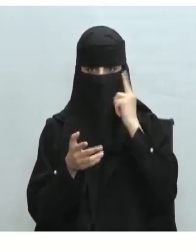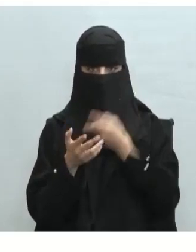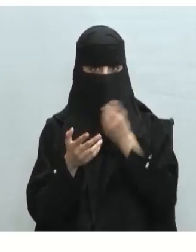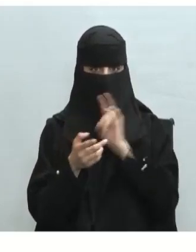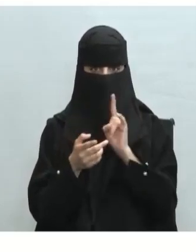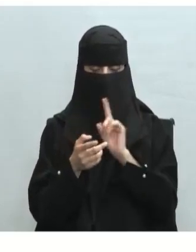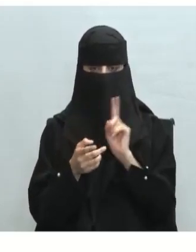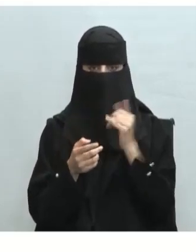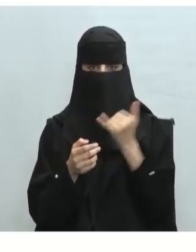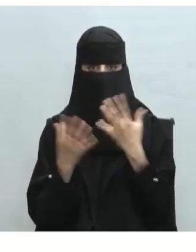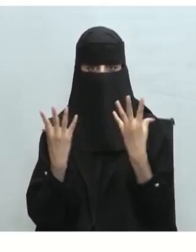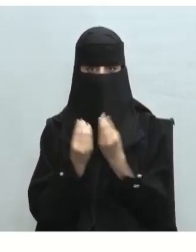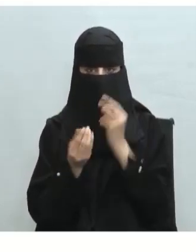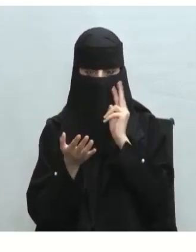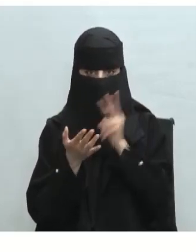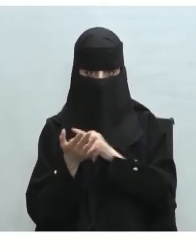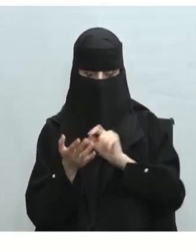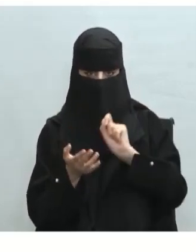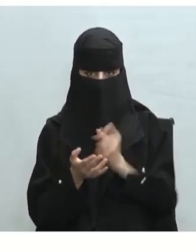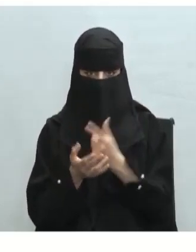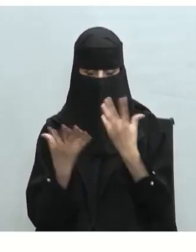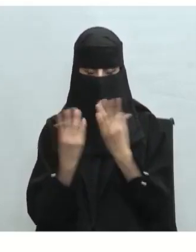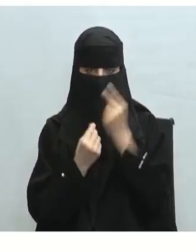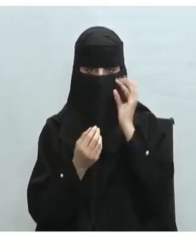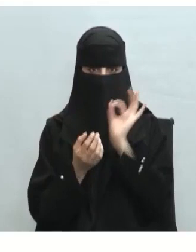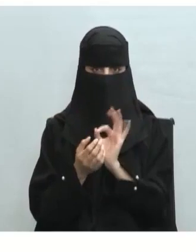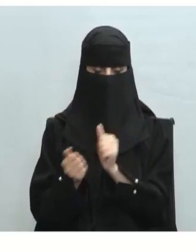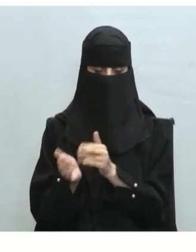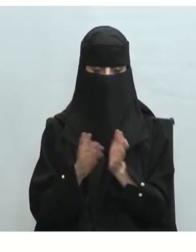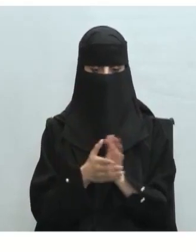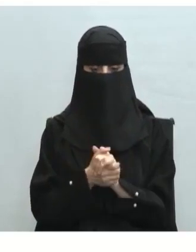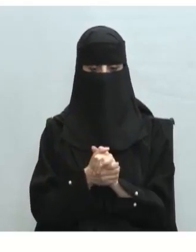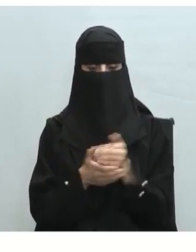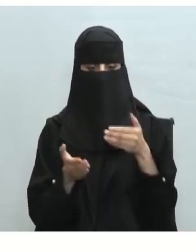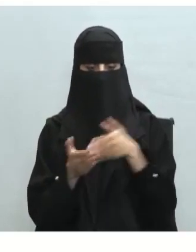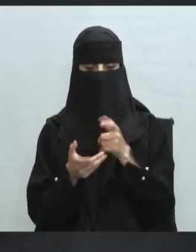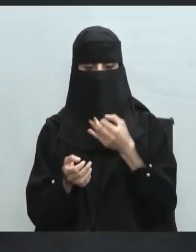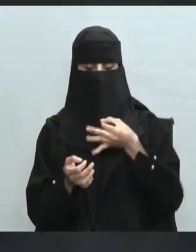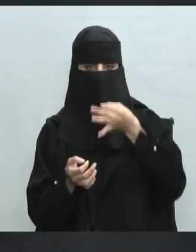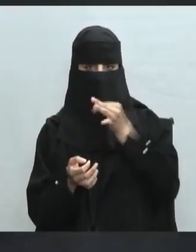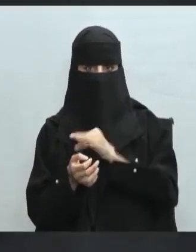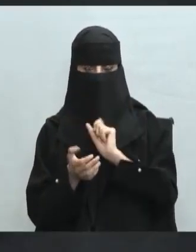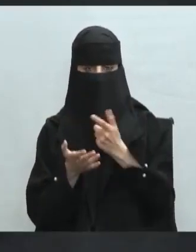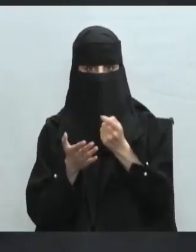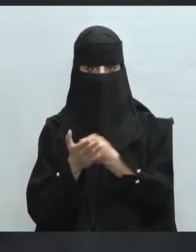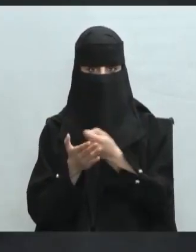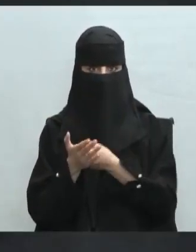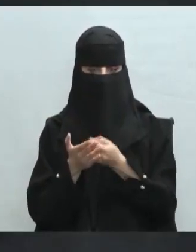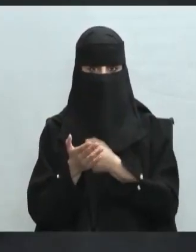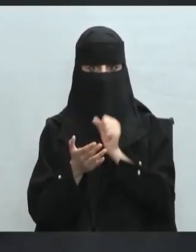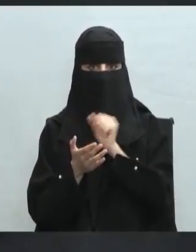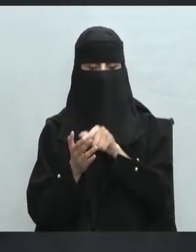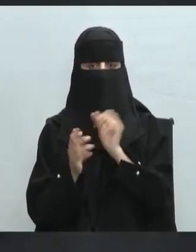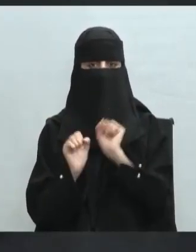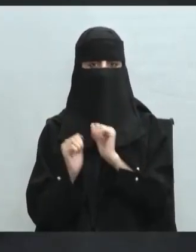تفهم التفصيلات ايضا تستفيد من اعراف الكتابه لزياده سرعتك القرائيه وهذه مهمه جدا لان اعراف الكتابه هي